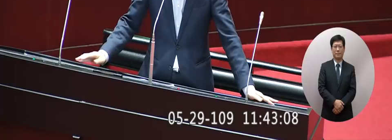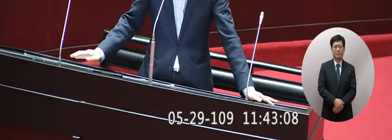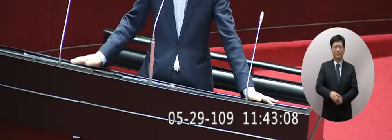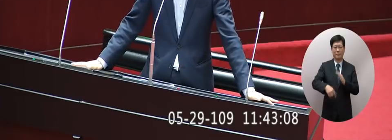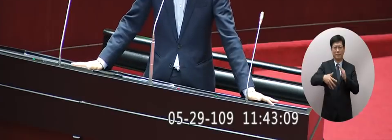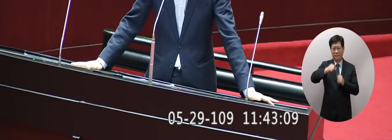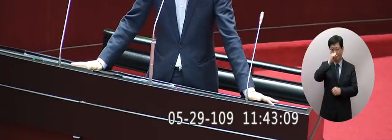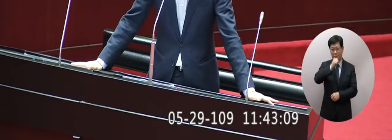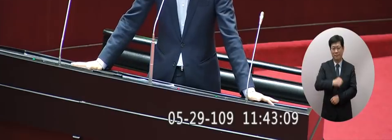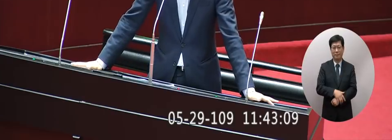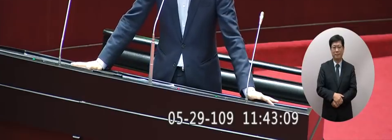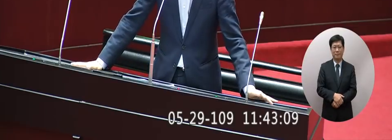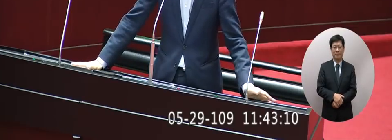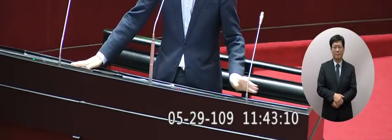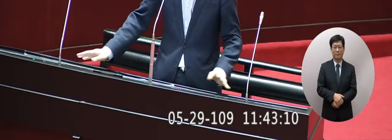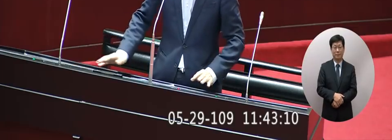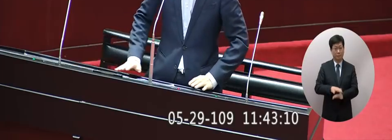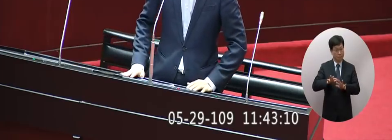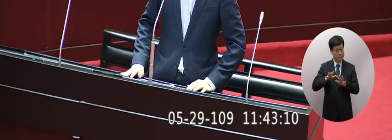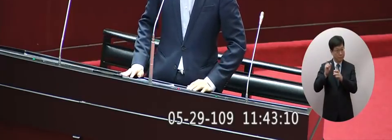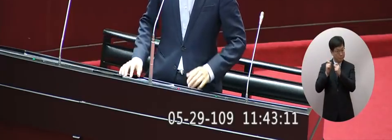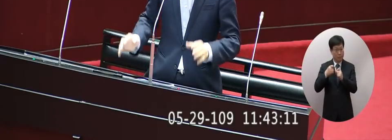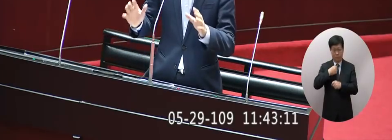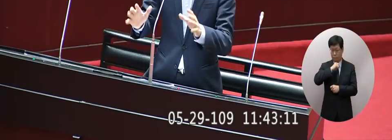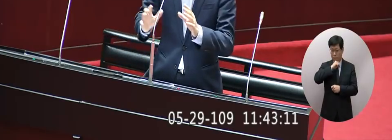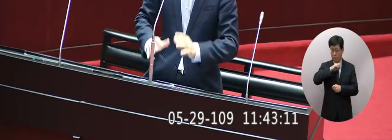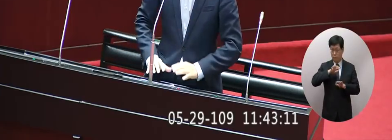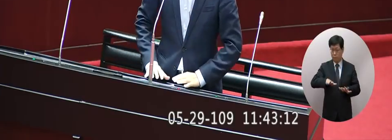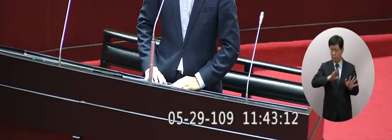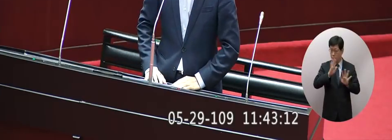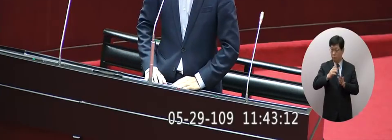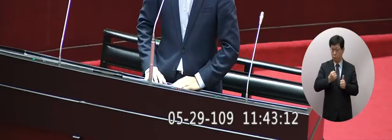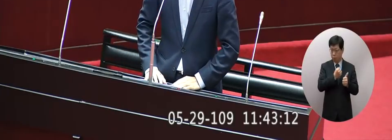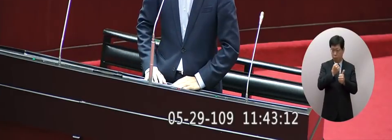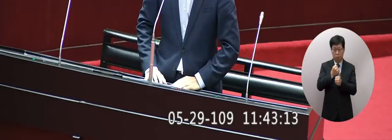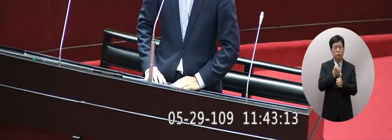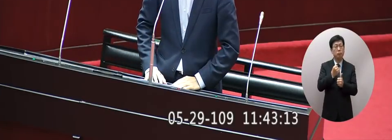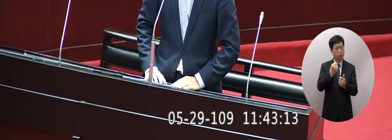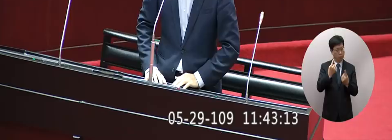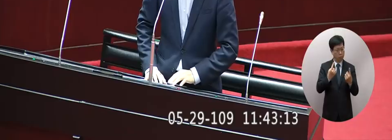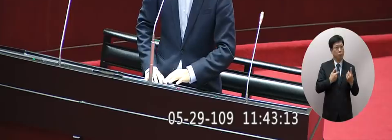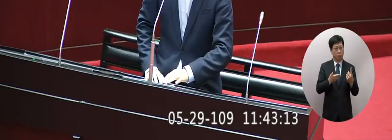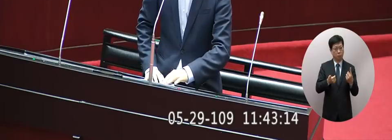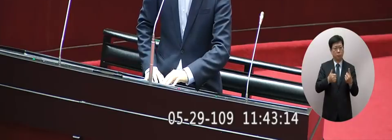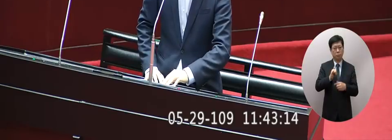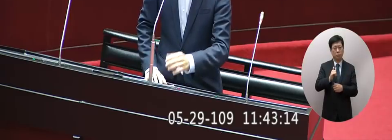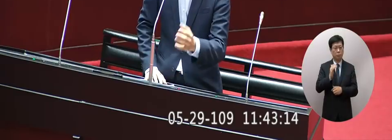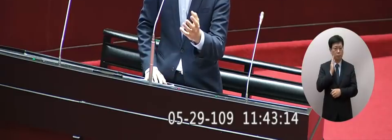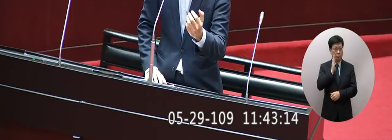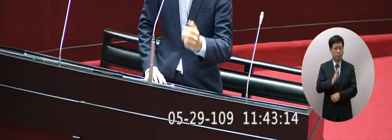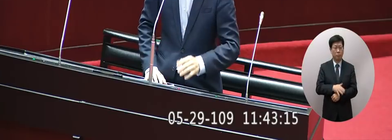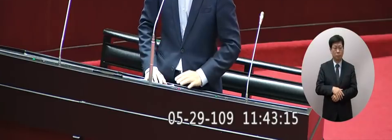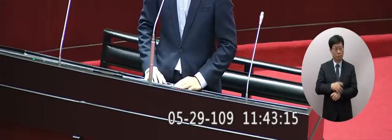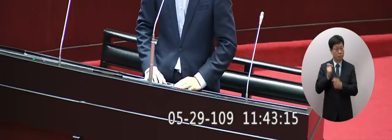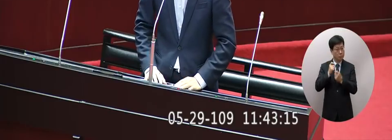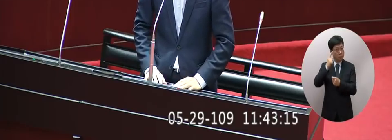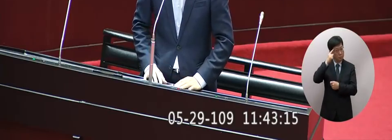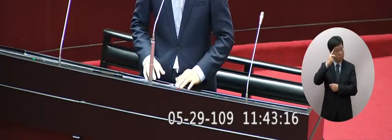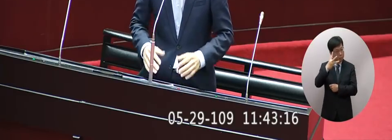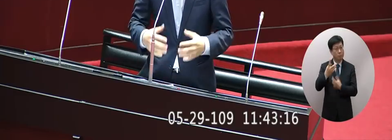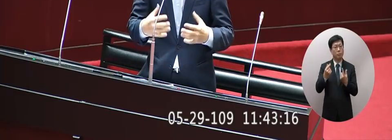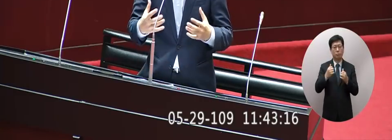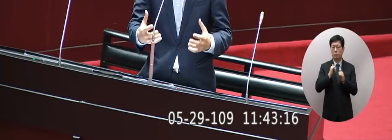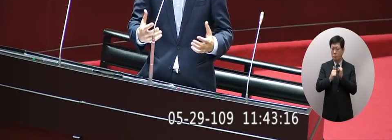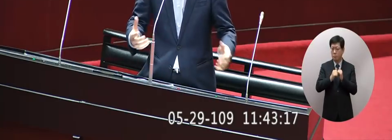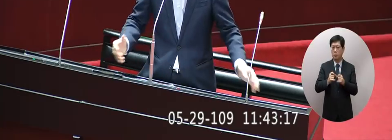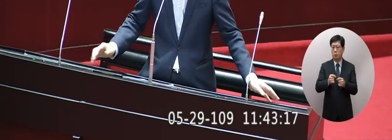院长好， 委员你好。 目前台湾的疫情控制的相对非常稳定，好，那这几天陆陆续续